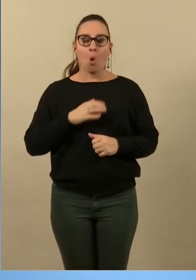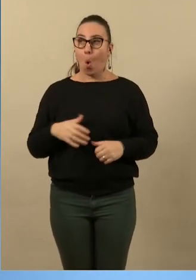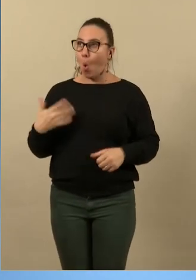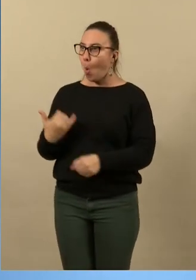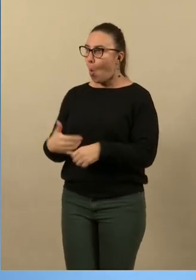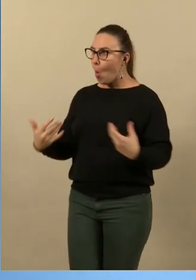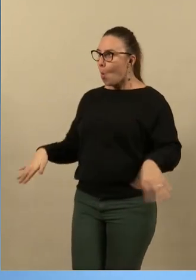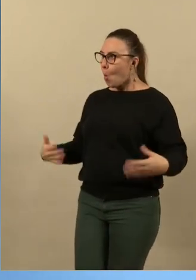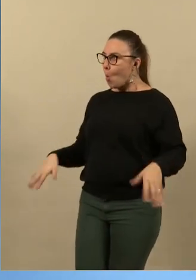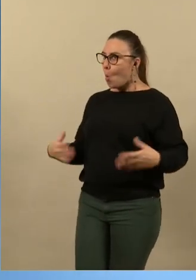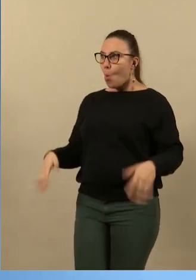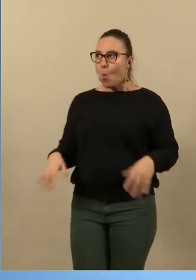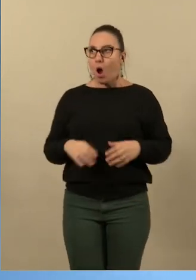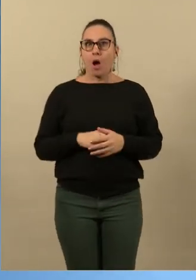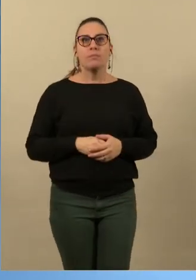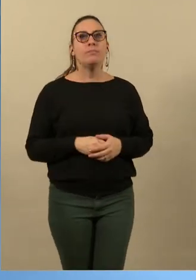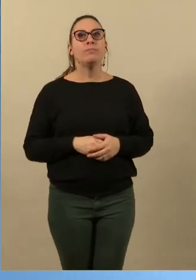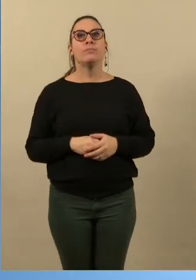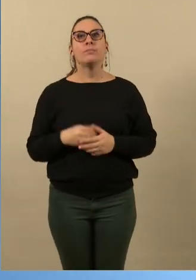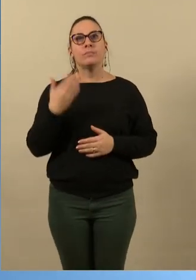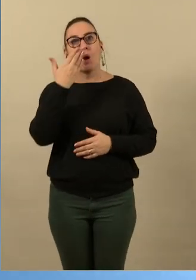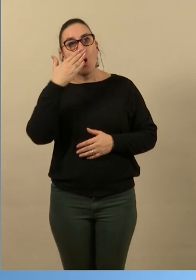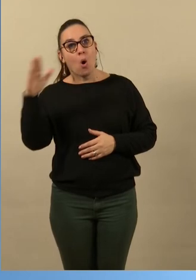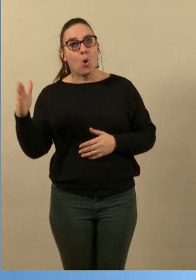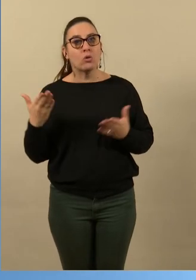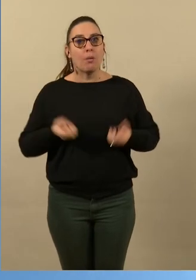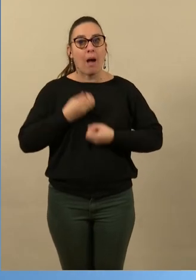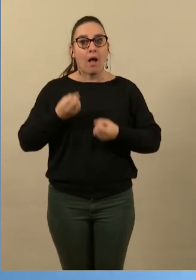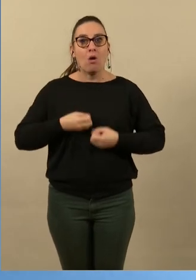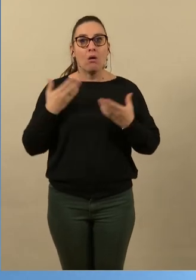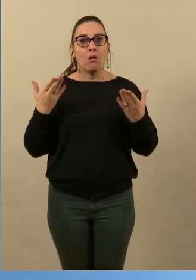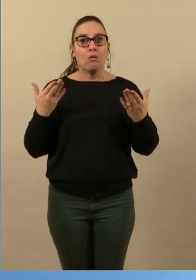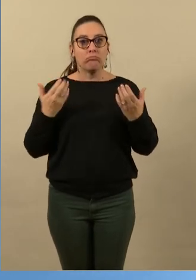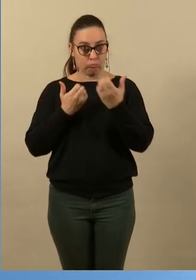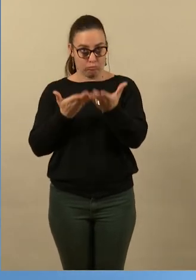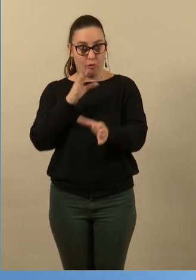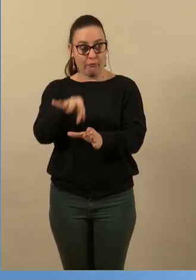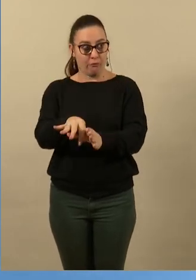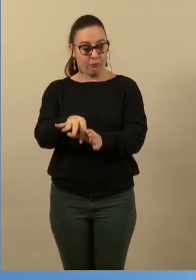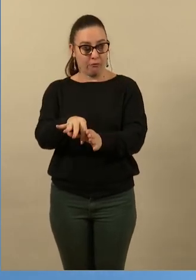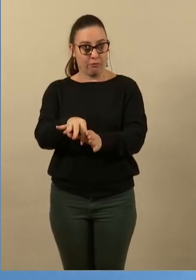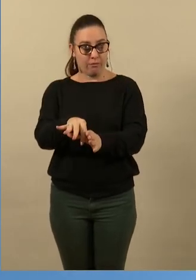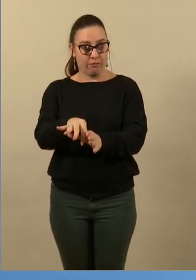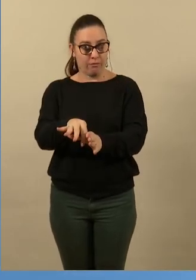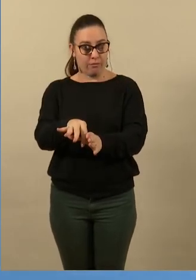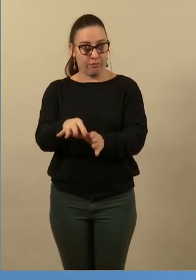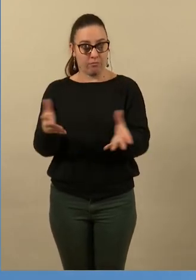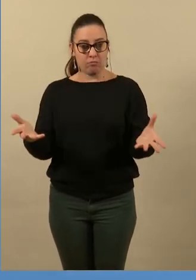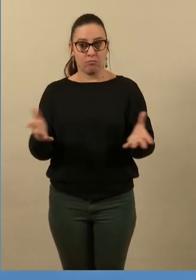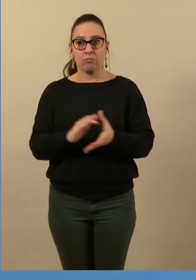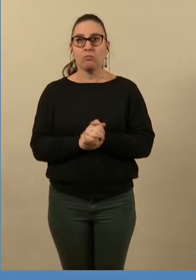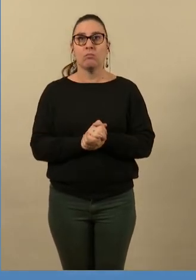merci d'autres prise de parole non je mets au au